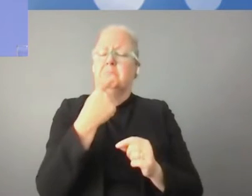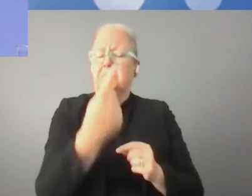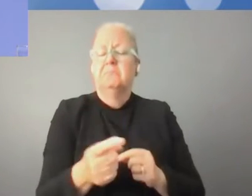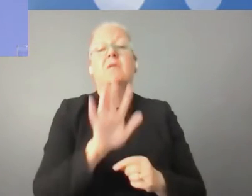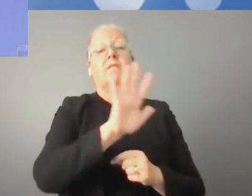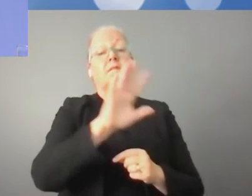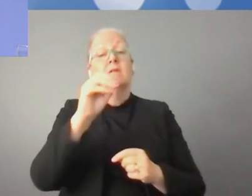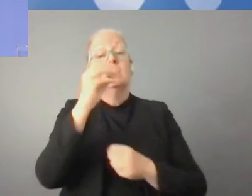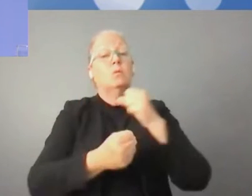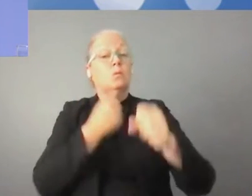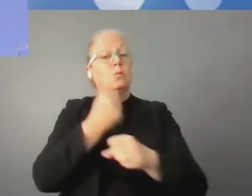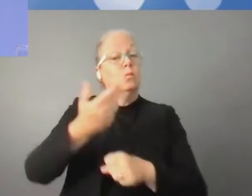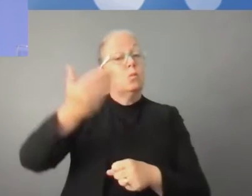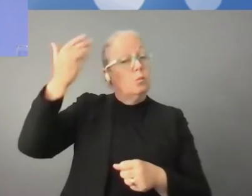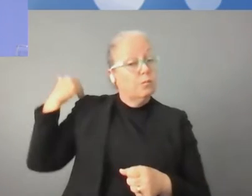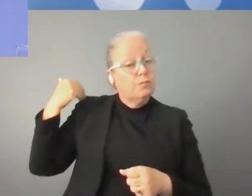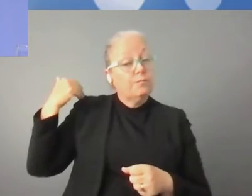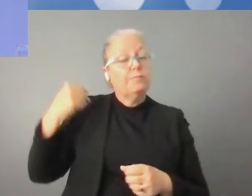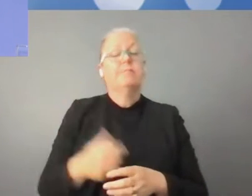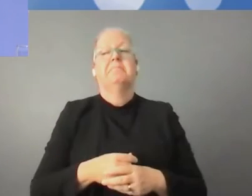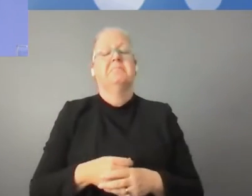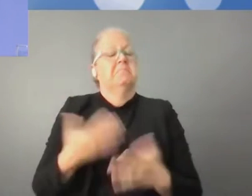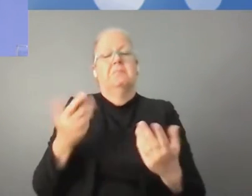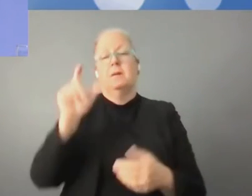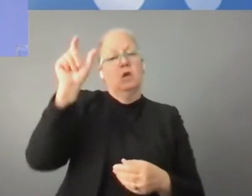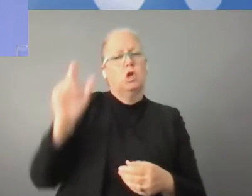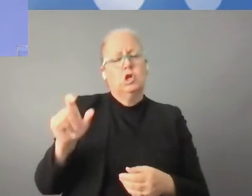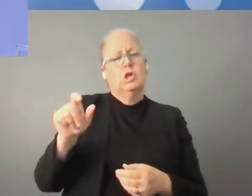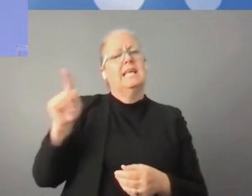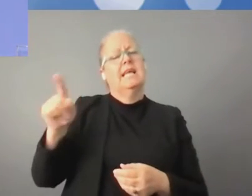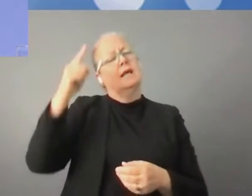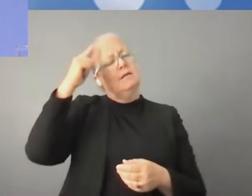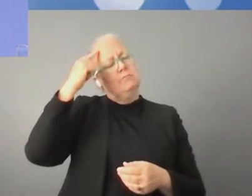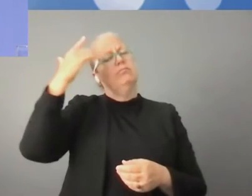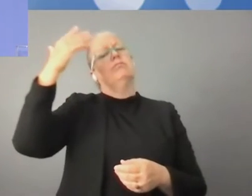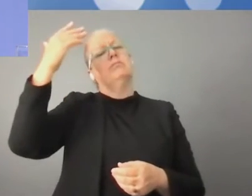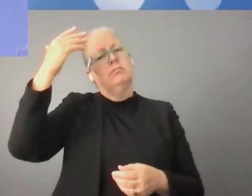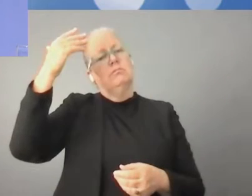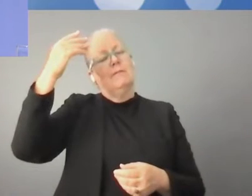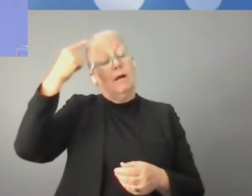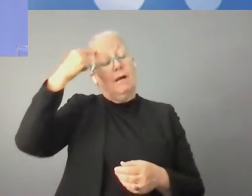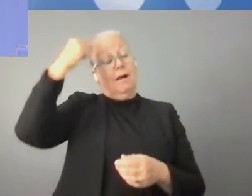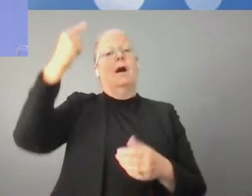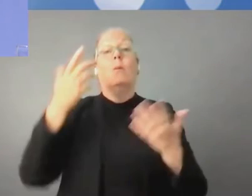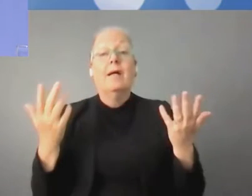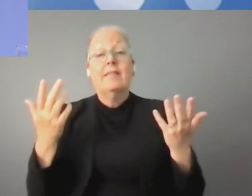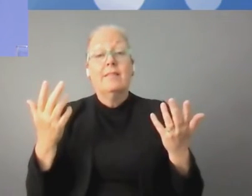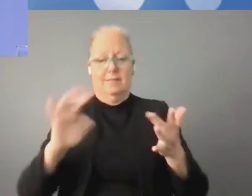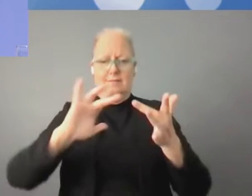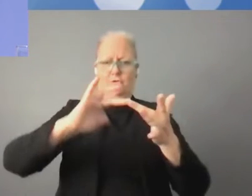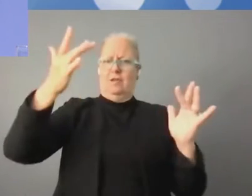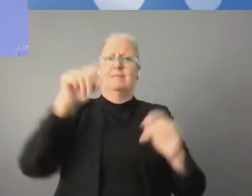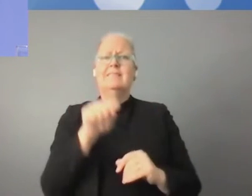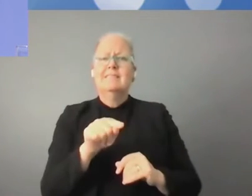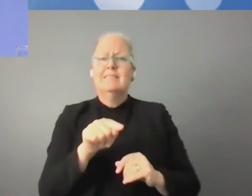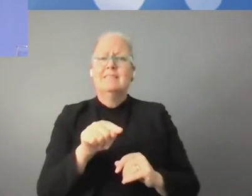визионеры, иногда академики, придумали интернет и создали для человечества крупнейшую